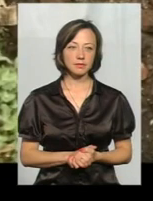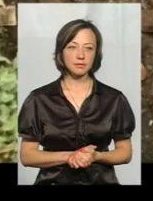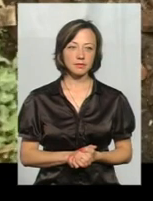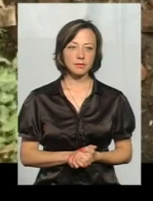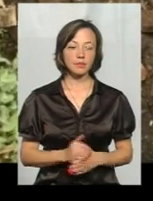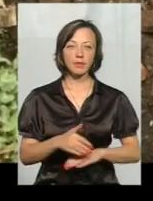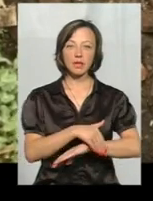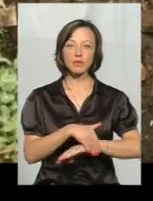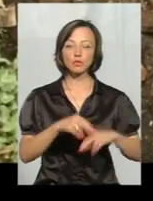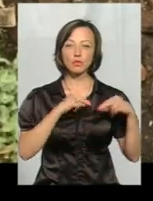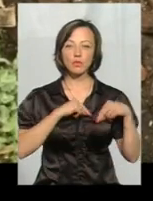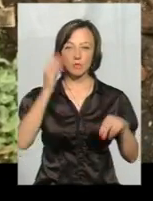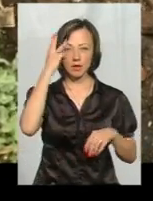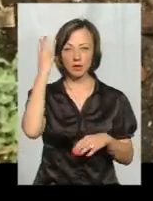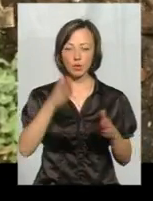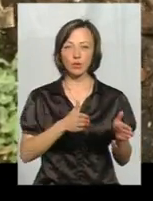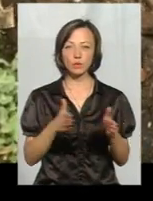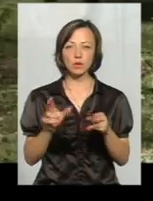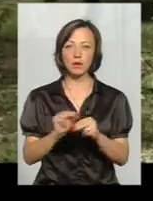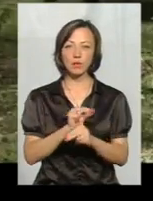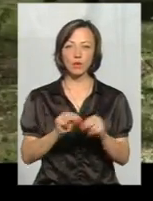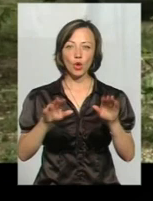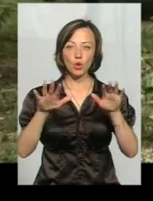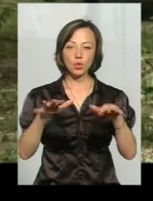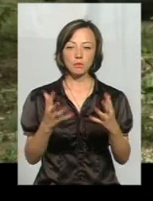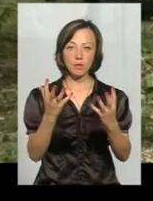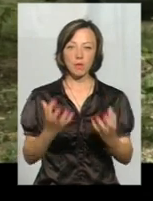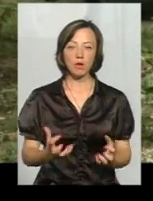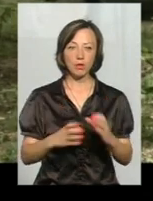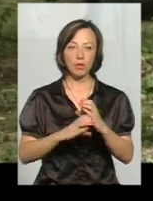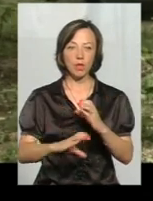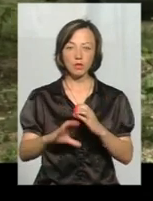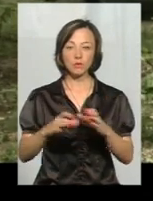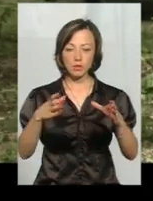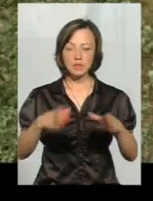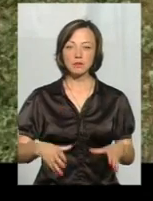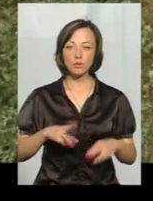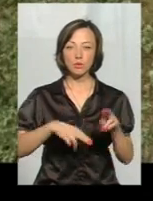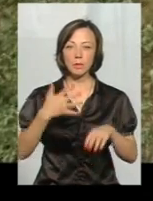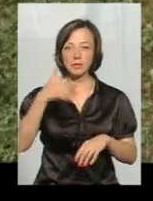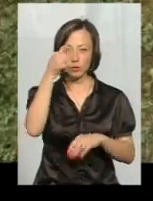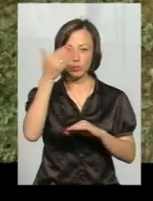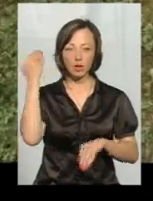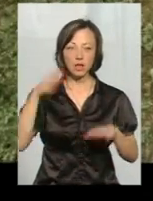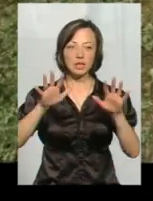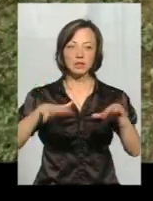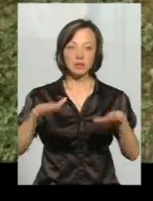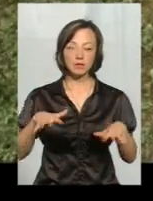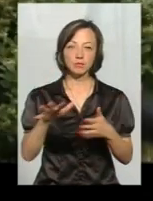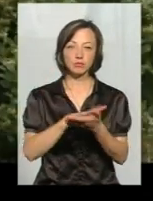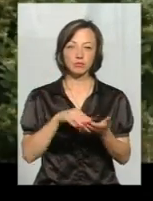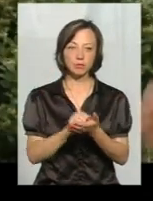На вулиці Трудовій у Хмельницькому готуються до ремонту дощоприймального колектору, збудованого 50 років тому. Під час зливи він вийшов з